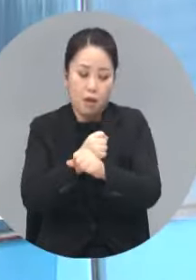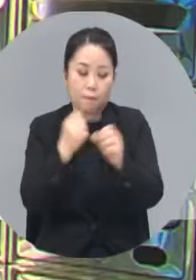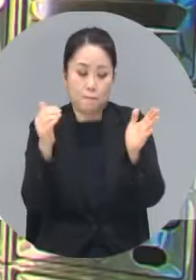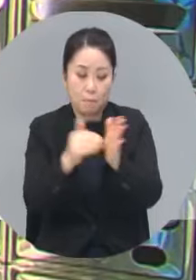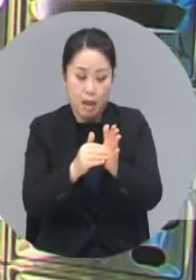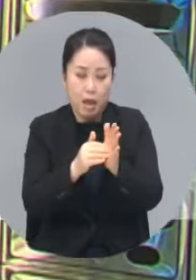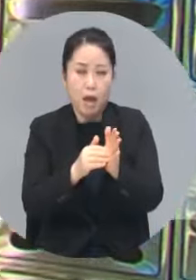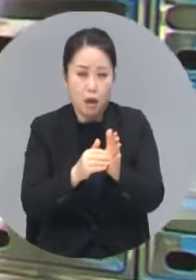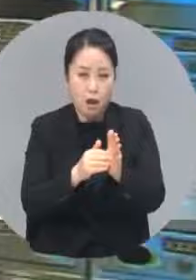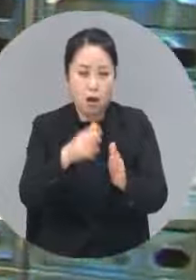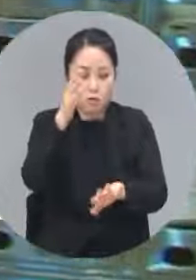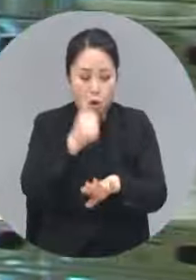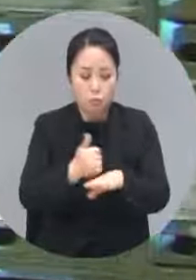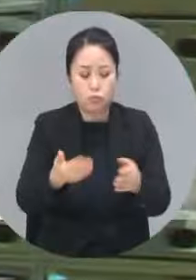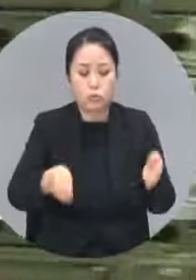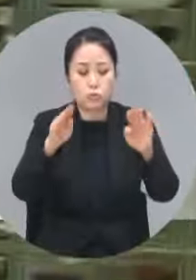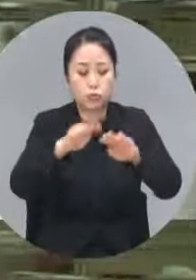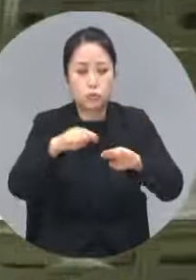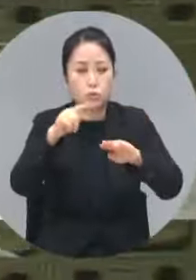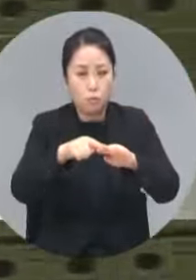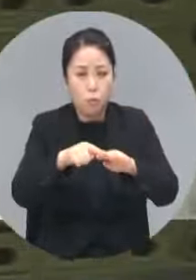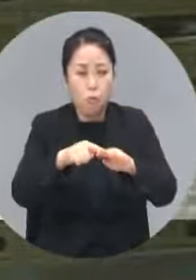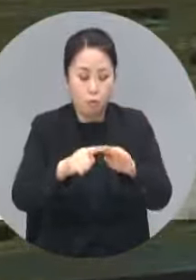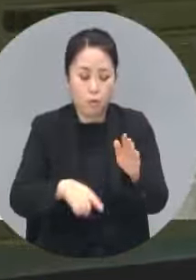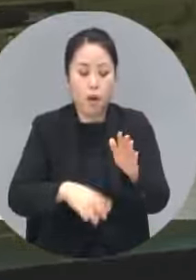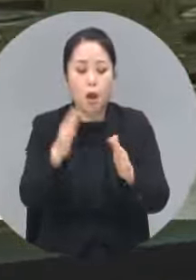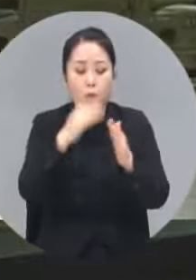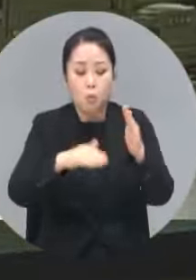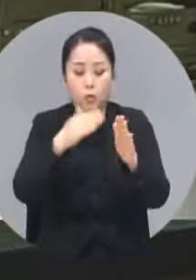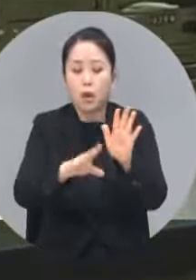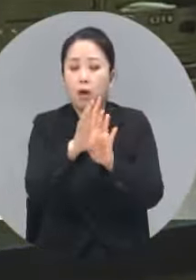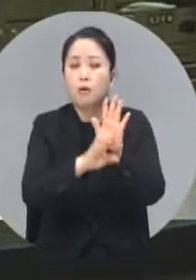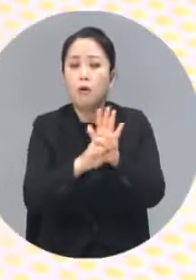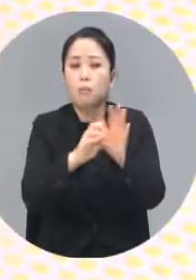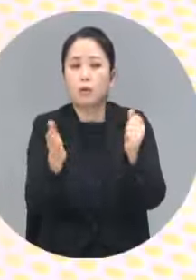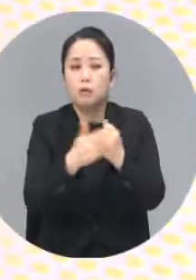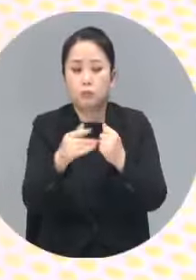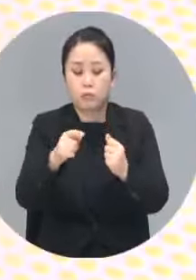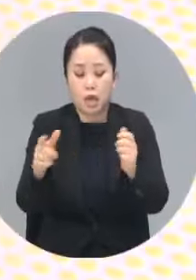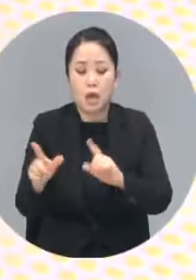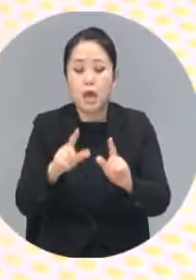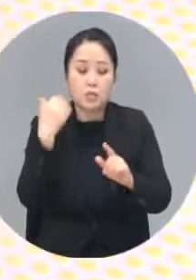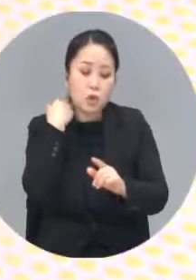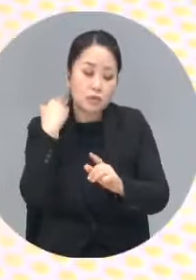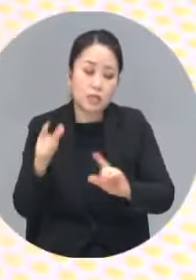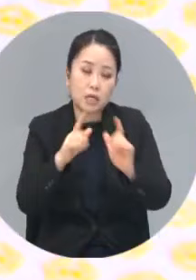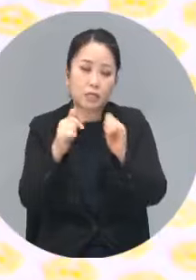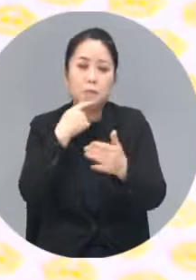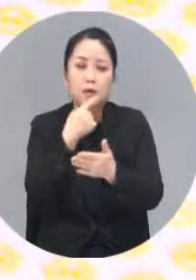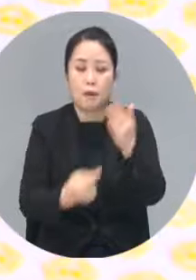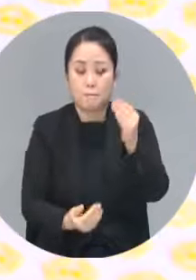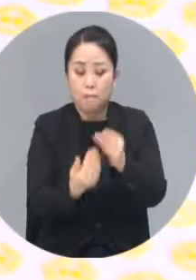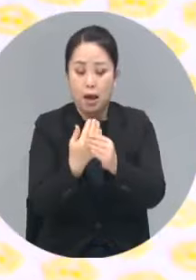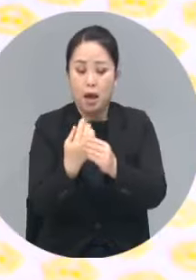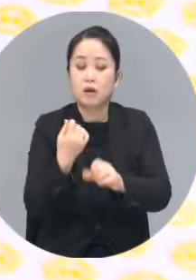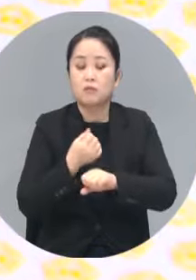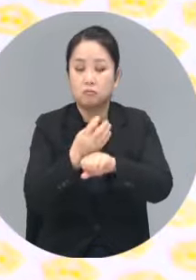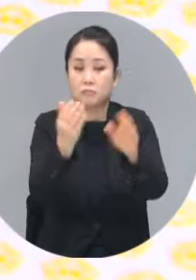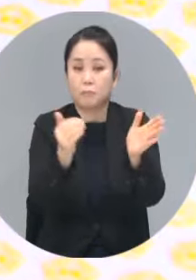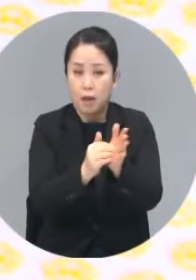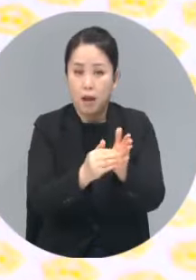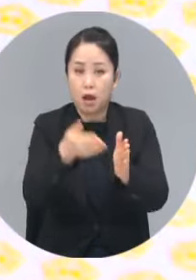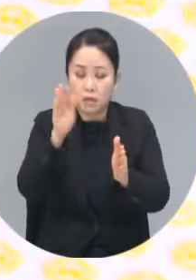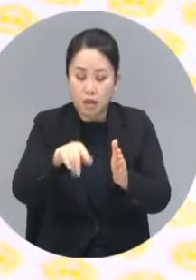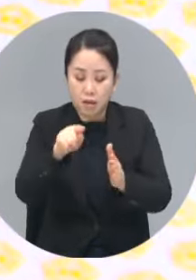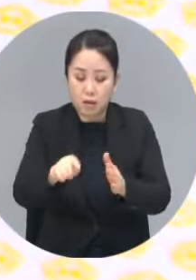임차인들이 피해를 호소하고 있다는 소식 저희 뉴스를 통해서 전해드렸습니다 아 그런데 이런 계약은 불법 여부를 확인하기가